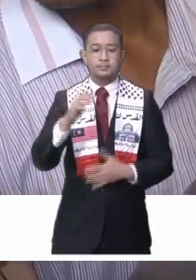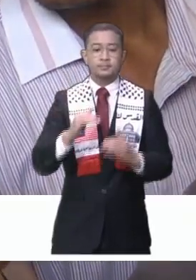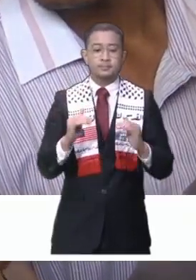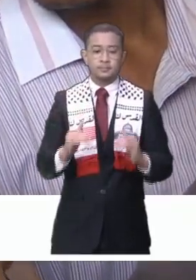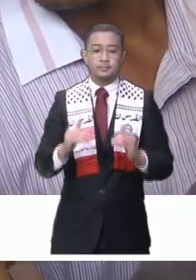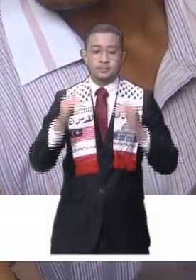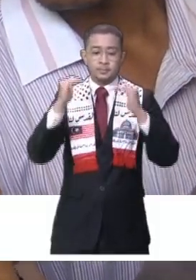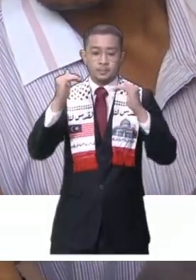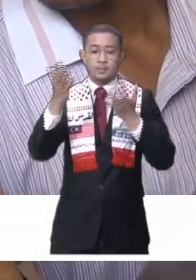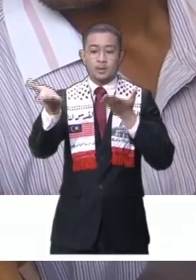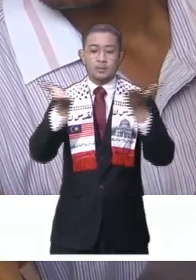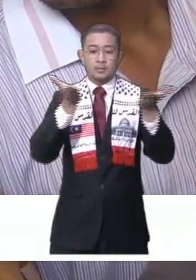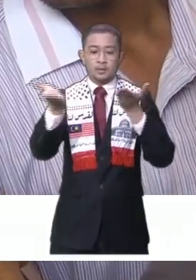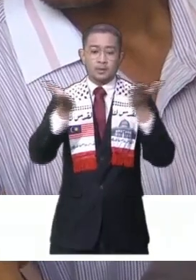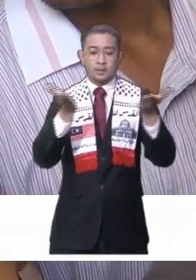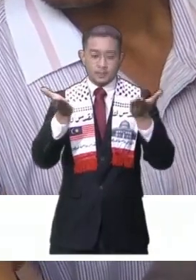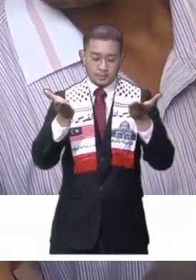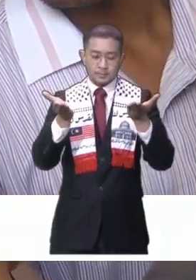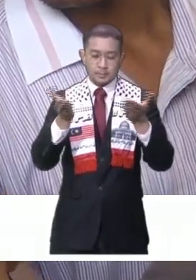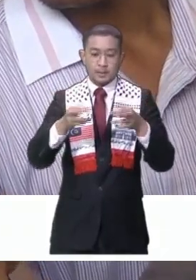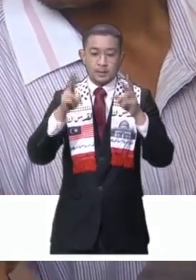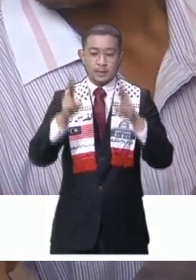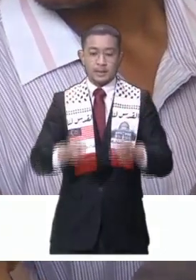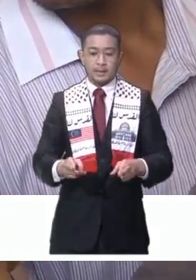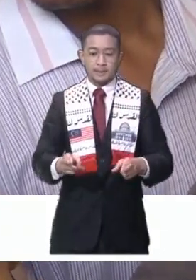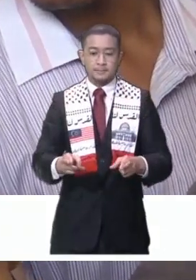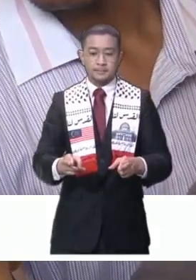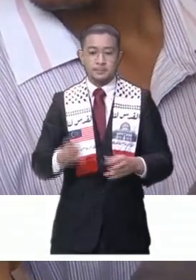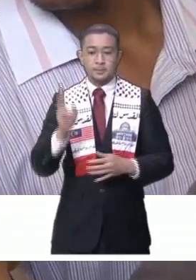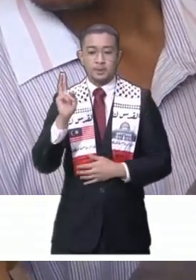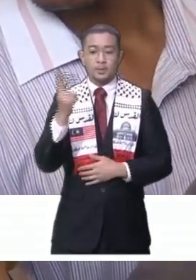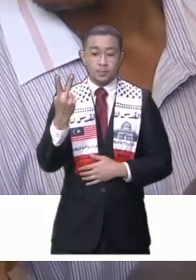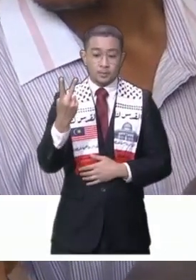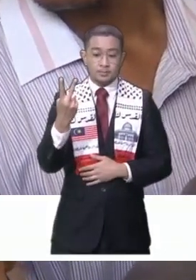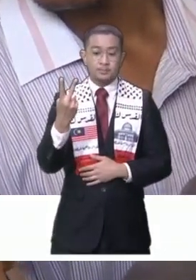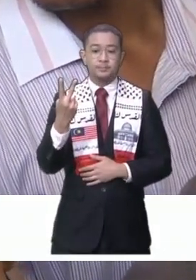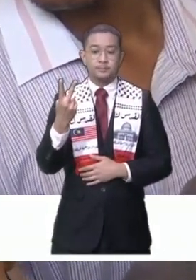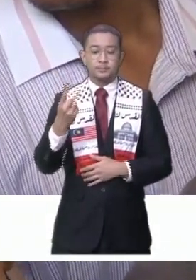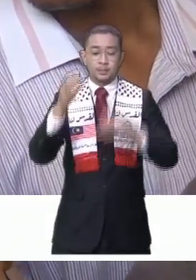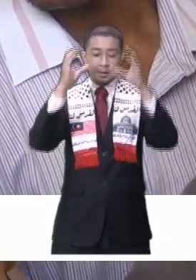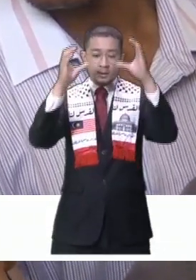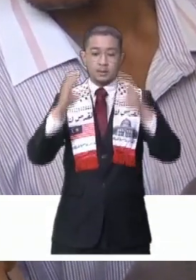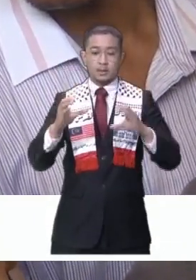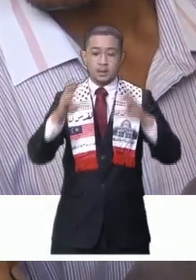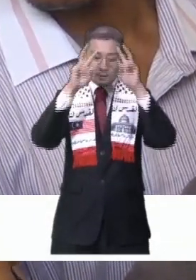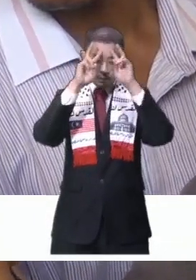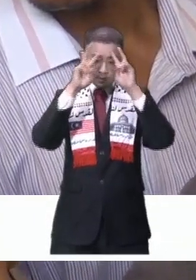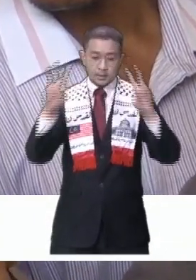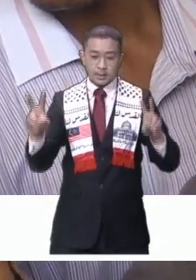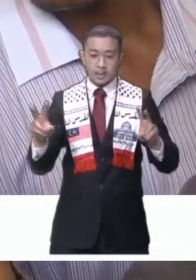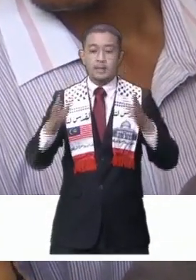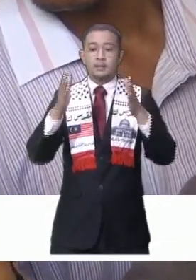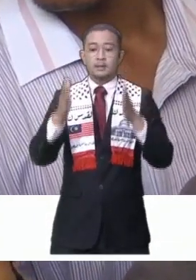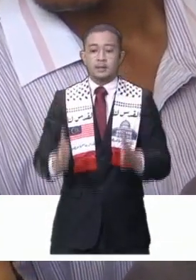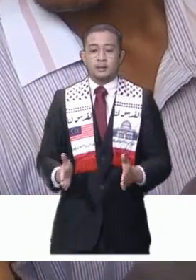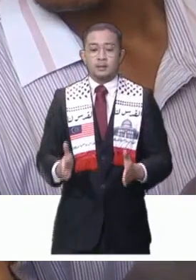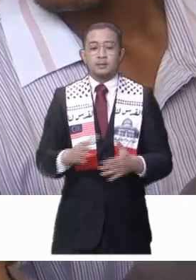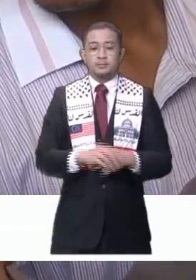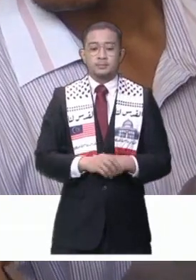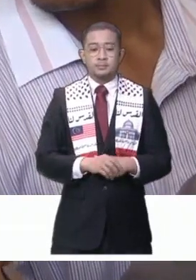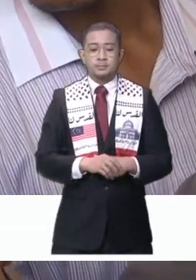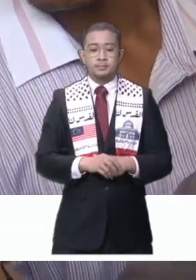meletakkan perkhidmatan touchpoint rakyat. Yang kedua adalah inisiatif kesejahteraan rakyat. Ini